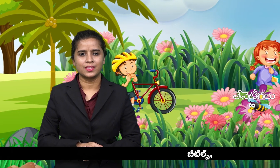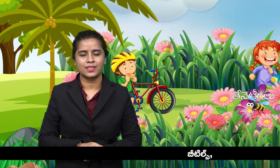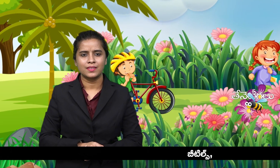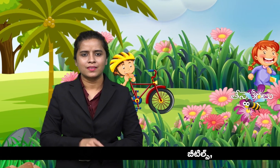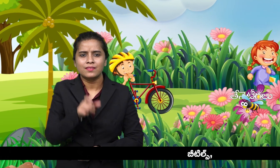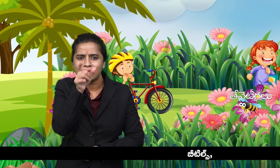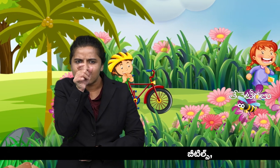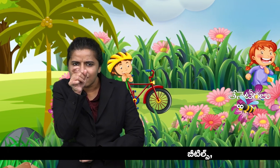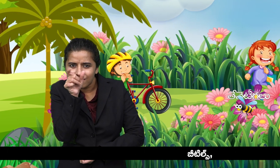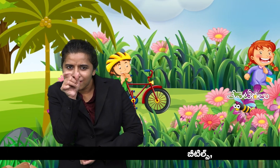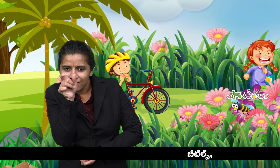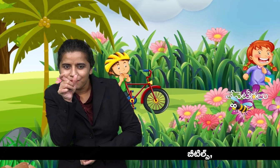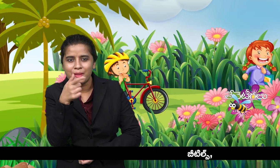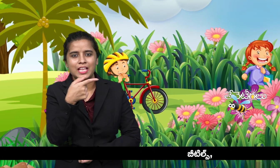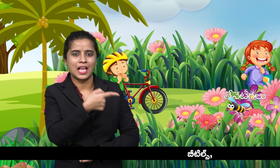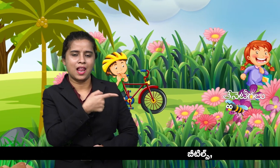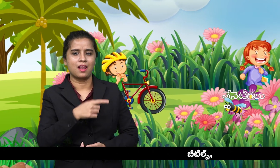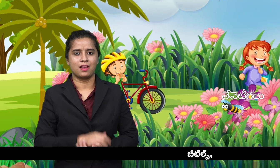బీటిల్స్,